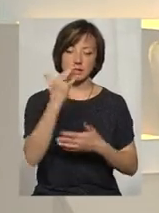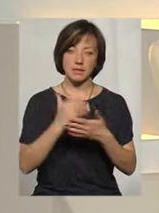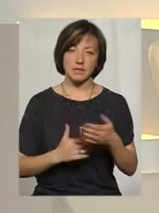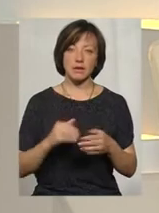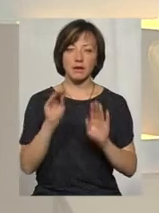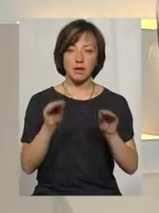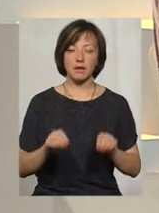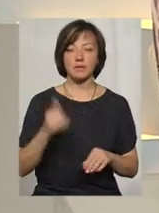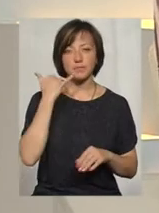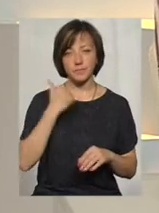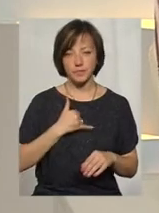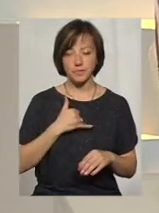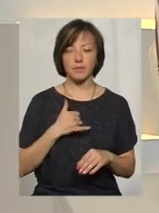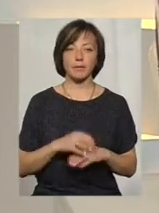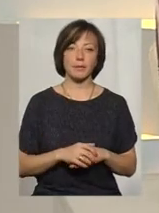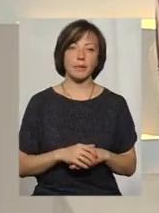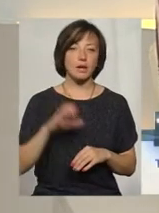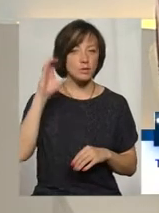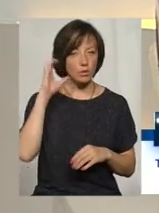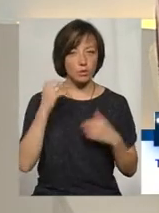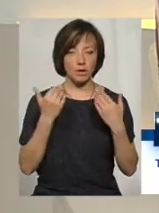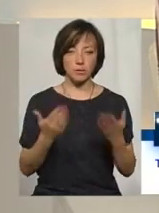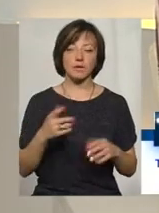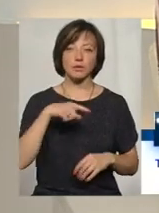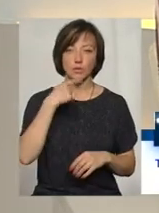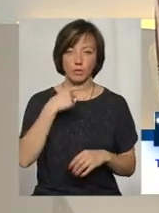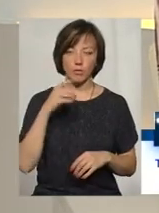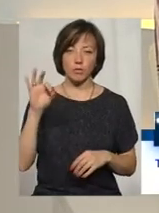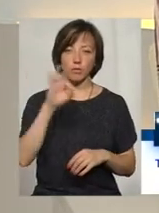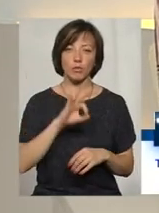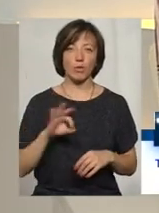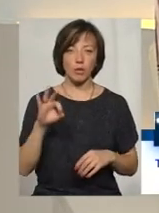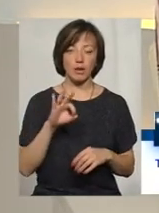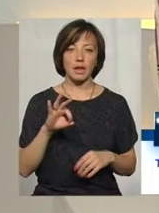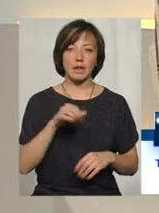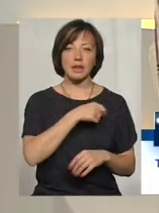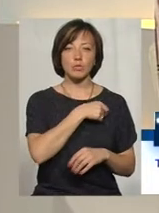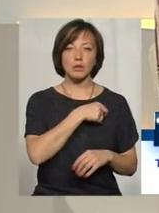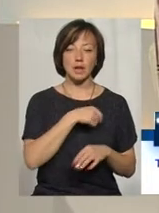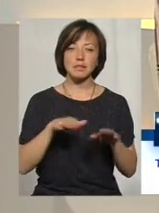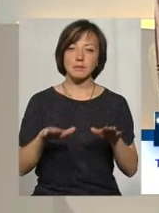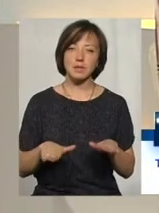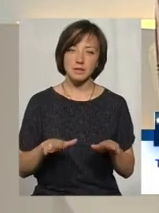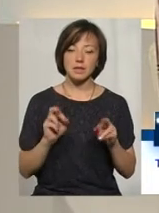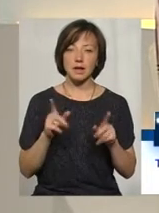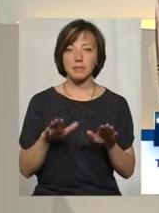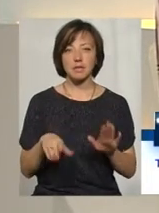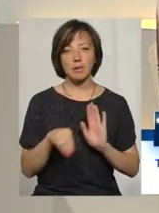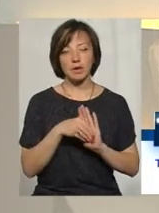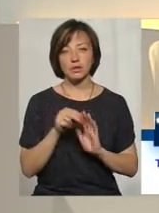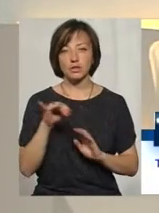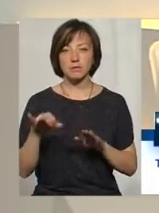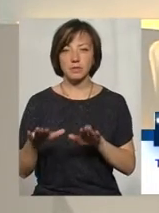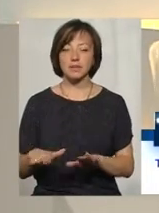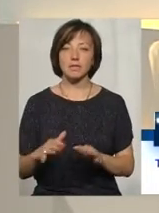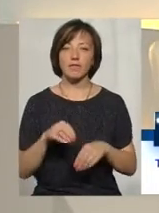дані. Насамперед, телефонні дзвінки 61 90 60. Говоримо про депутатське місце, як місце для хабарництва чи